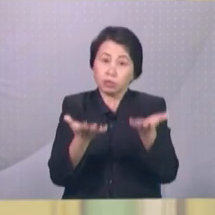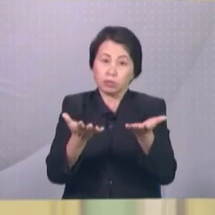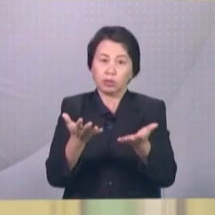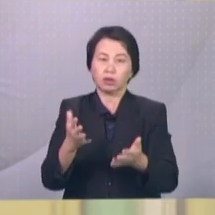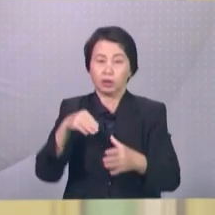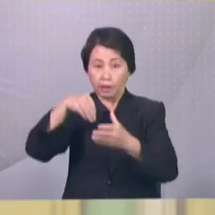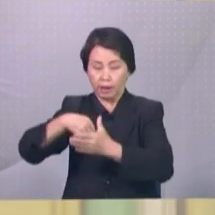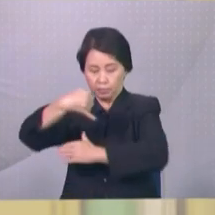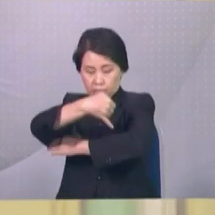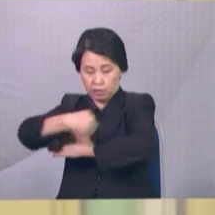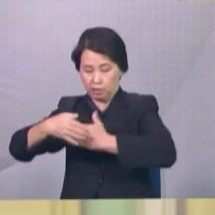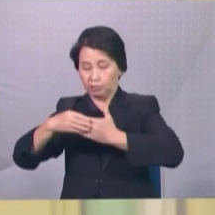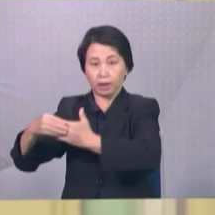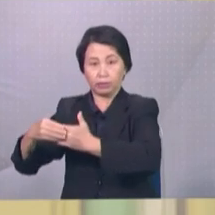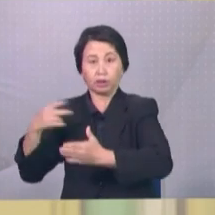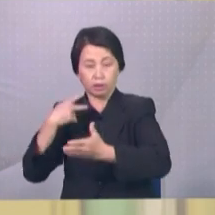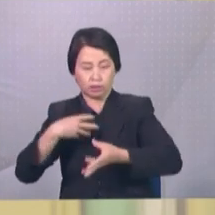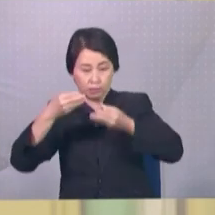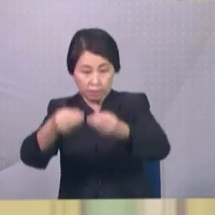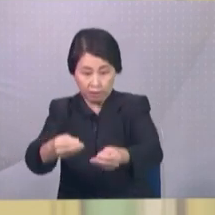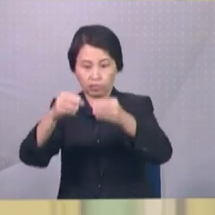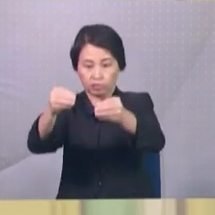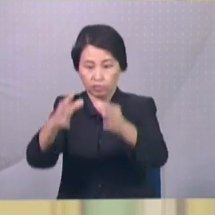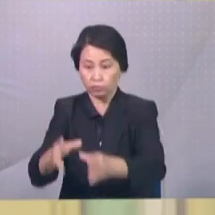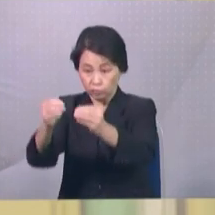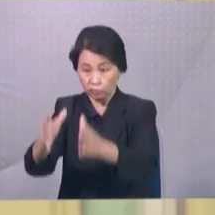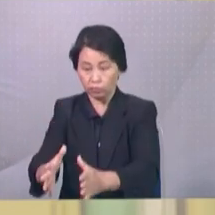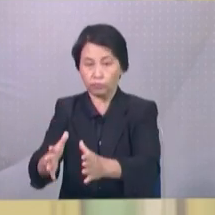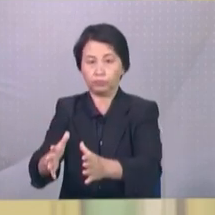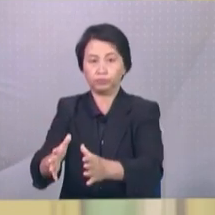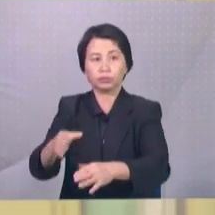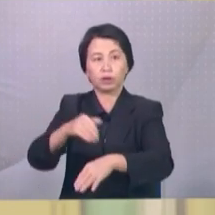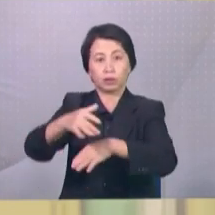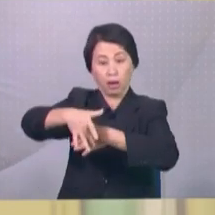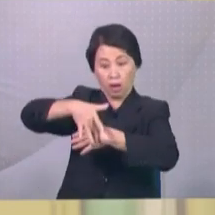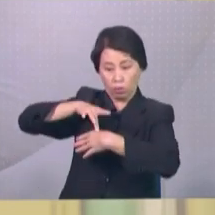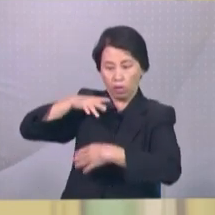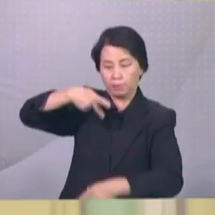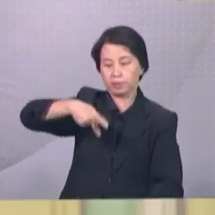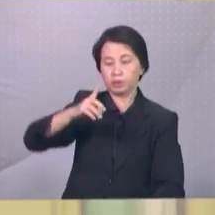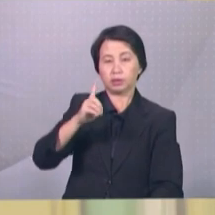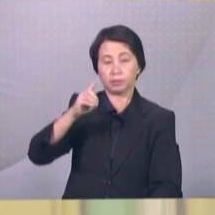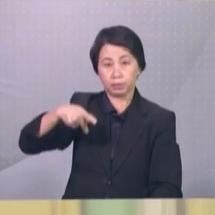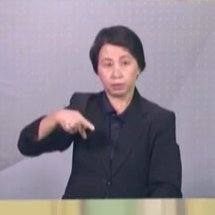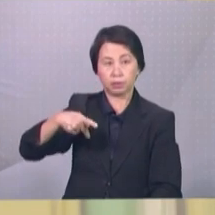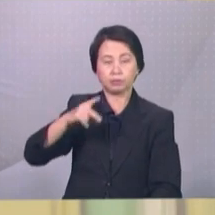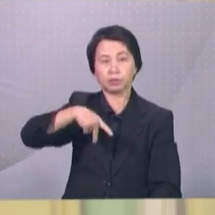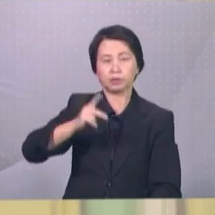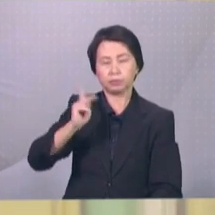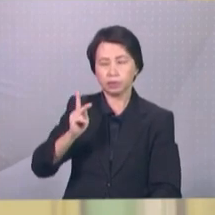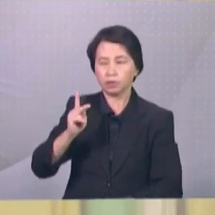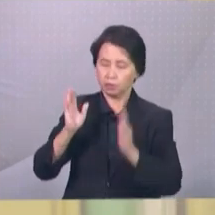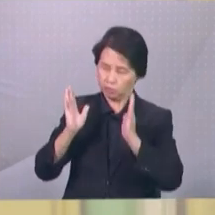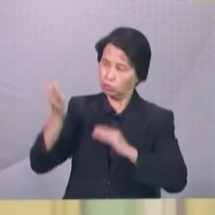garis panduan yang kita berikan kepada guru-guru pada awal PDP, PKP tempoh